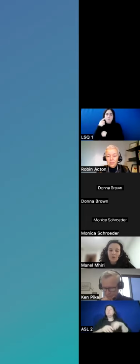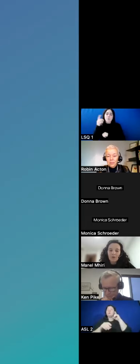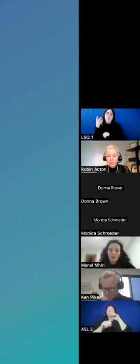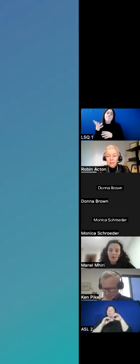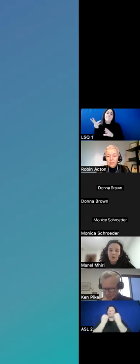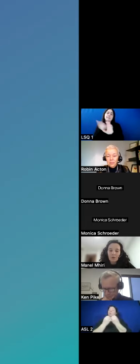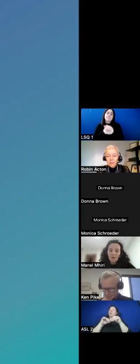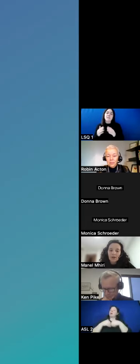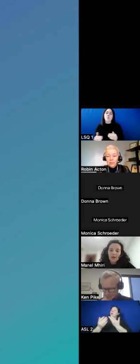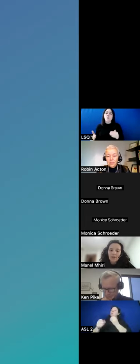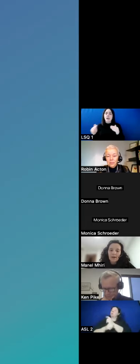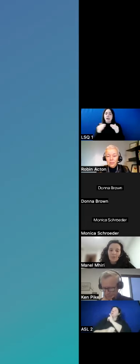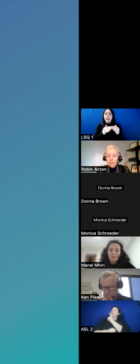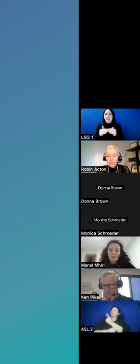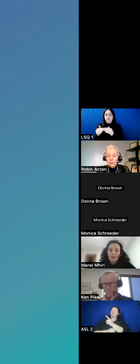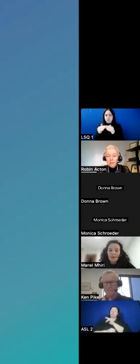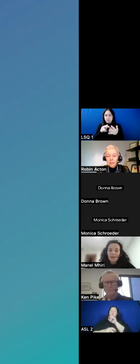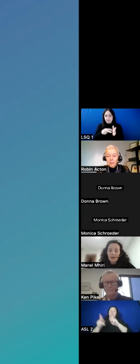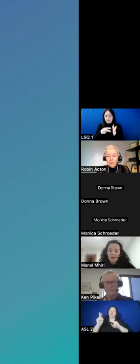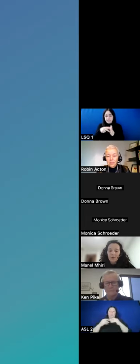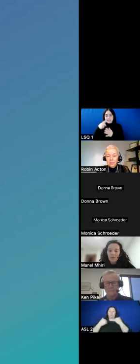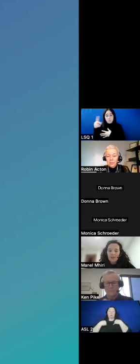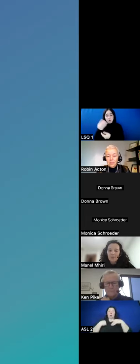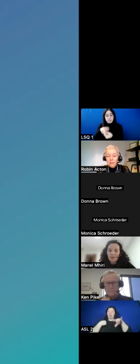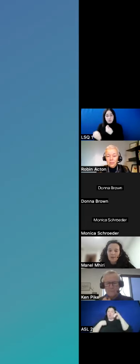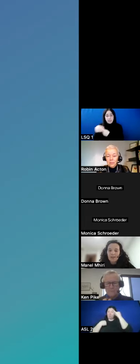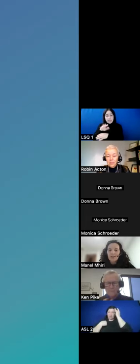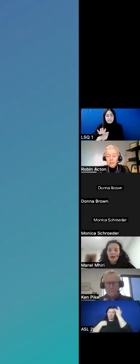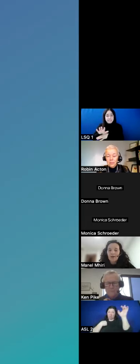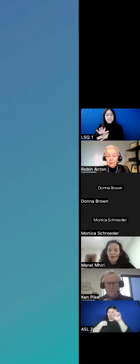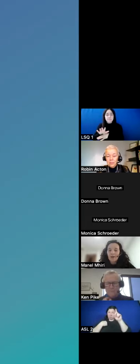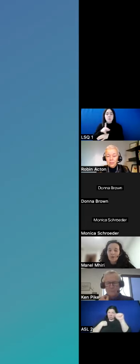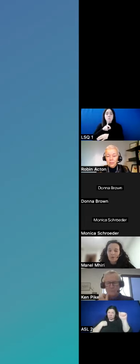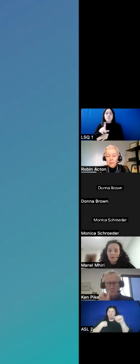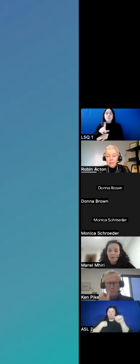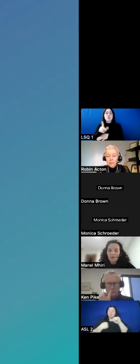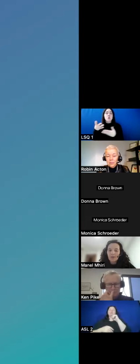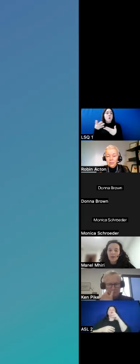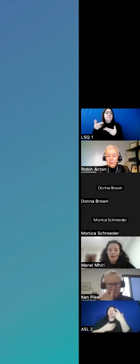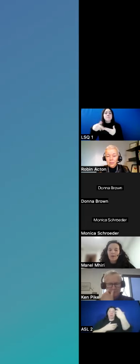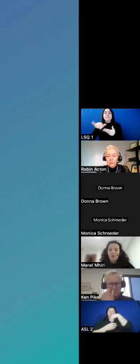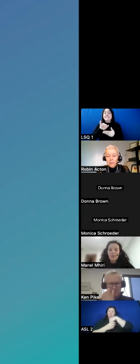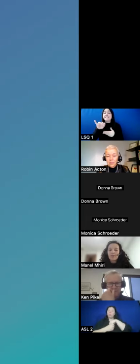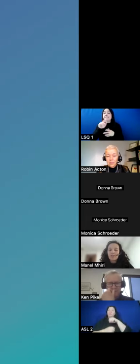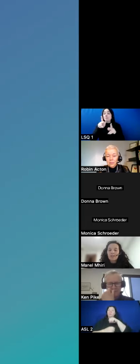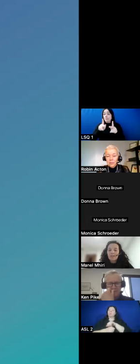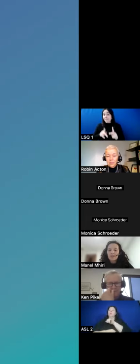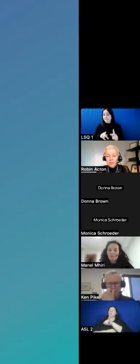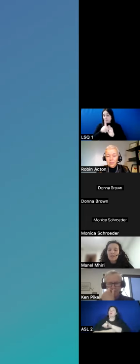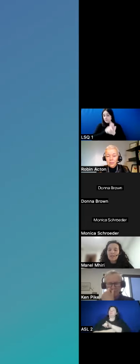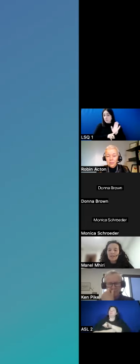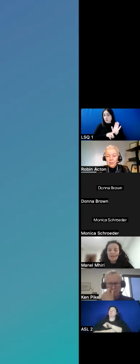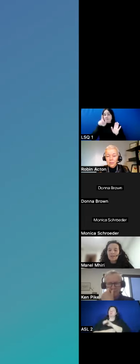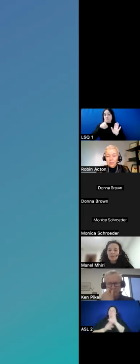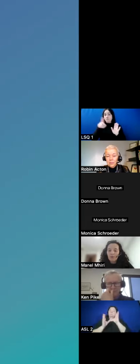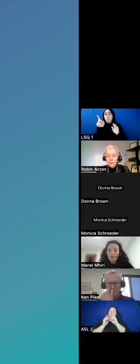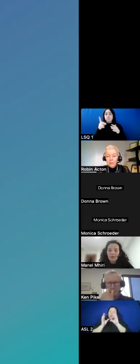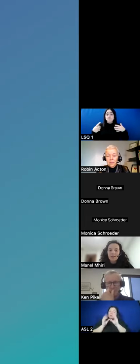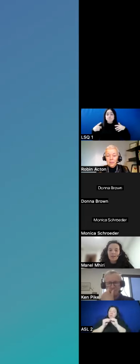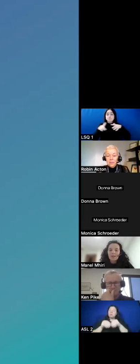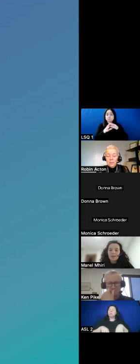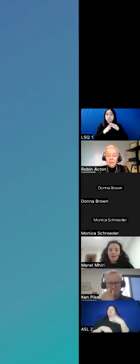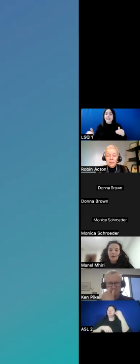sont des lignes directrices pour les organisations pour s'assurer que les personnes ayant des déficiences intellectuelles sont incluses, que